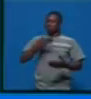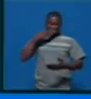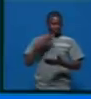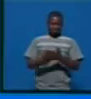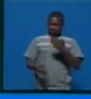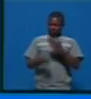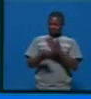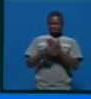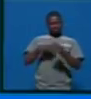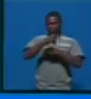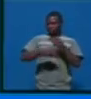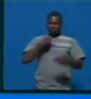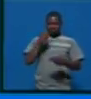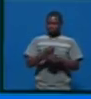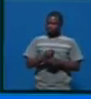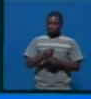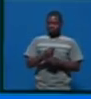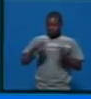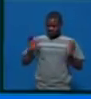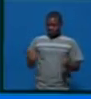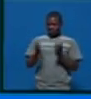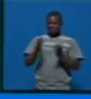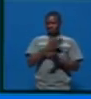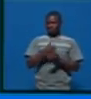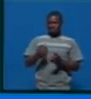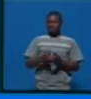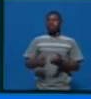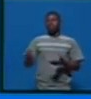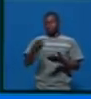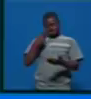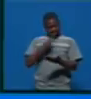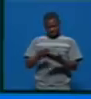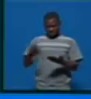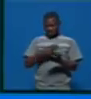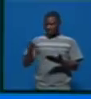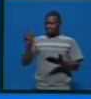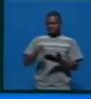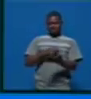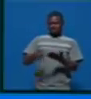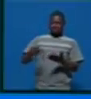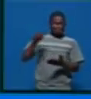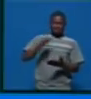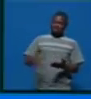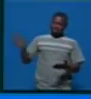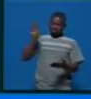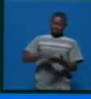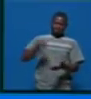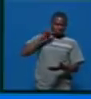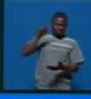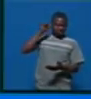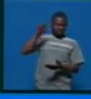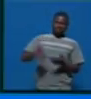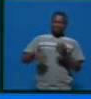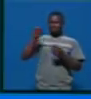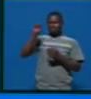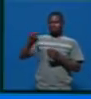dynamique. La stratégie relue et corrigée est validée hier dans le Sourou en présence du Premier ministre. Le compte-rendu de la deuxième session